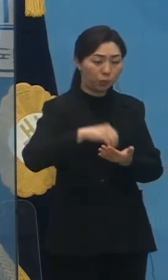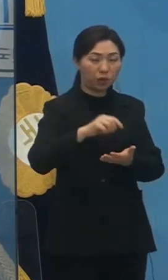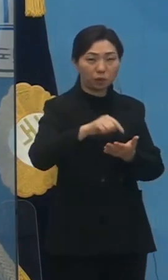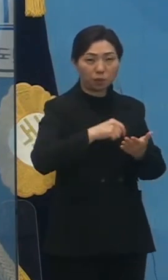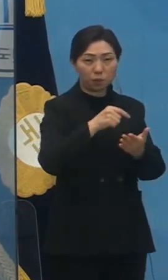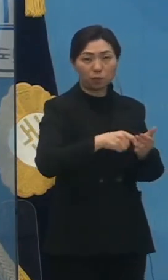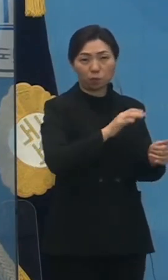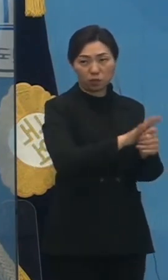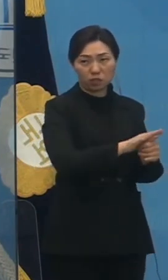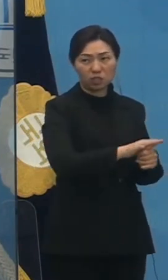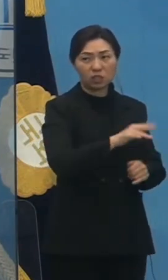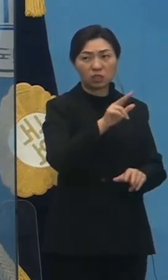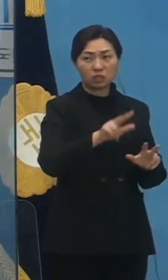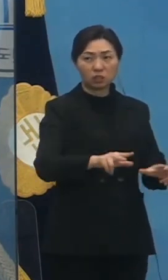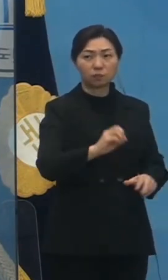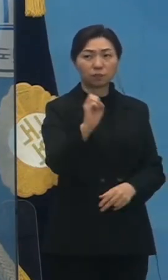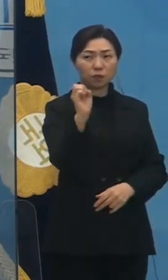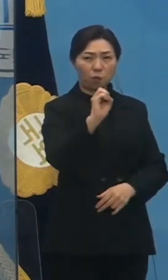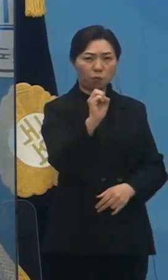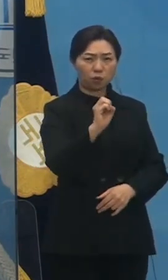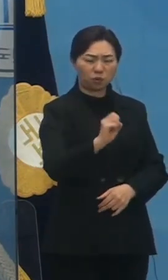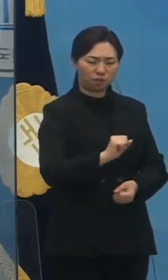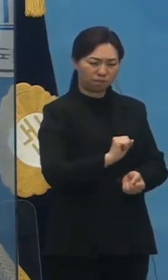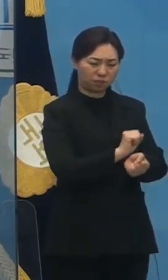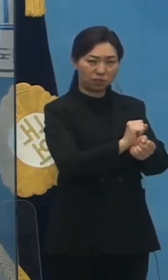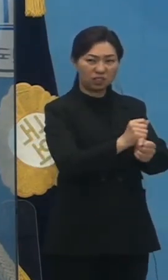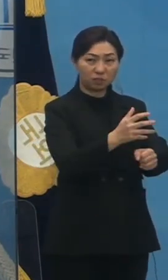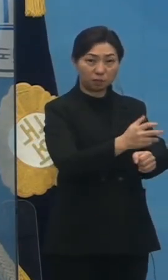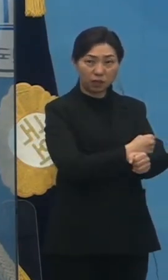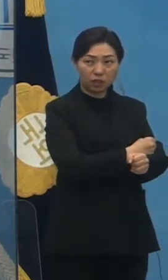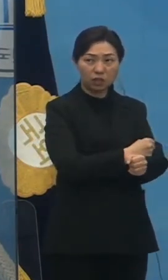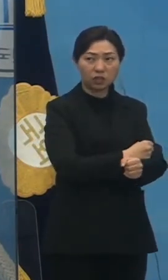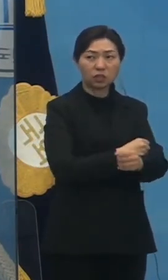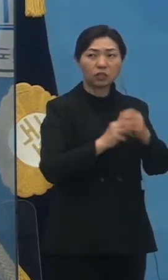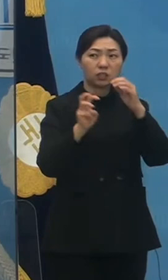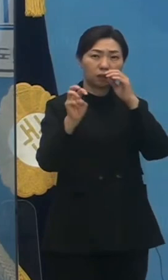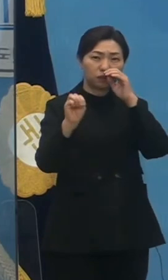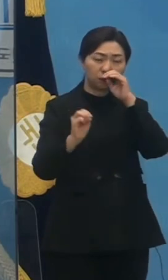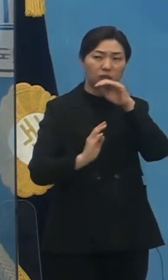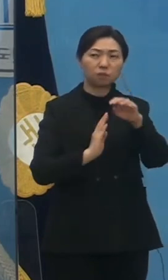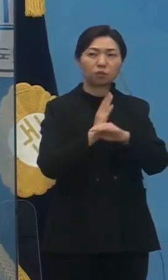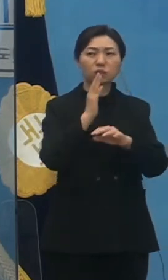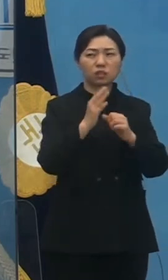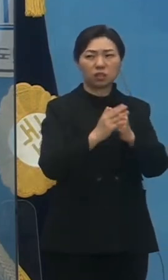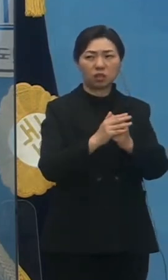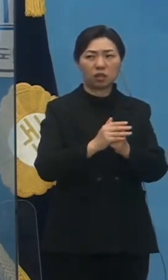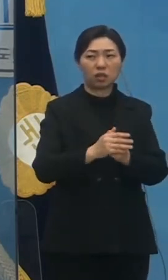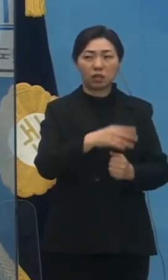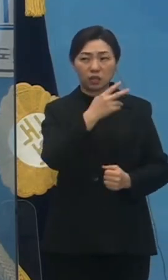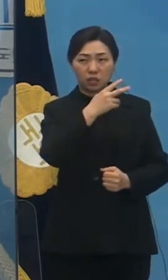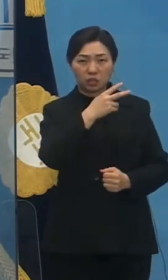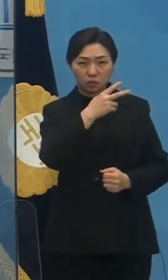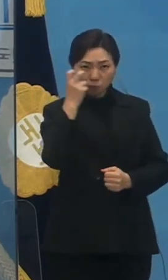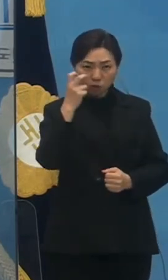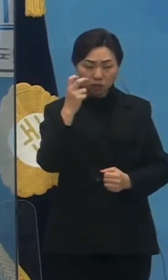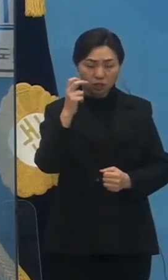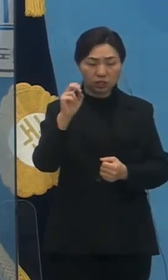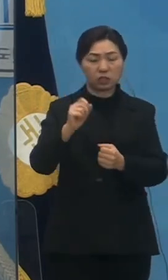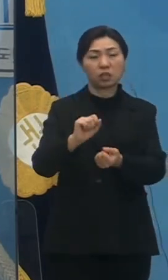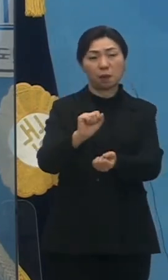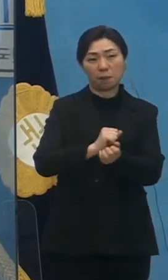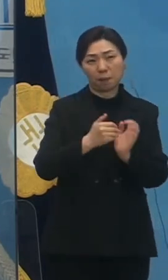오미크론 확진자가 30만 명 시대에 걸맞는 스마트 방역을 학교에도 시행할 수